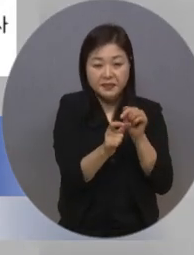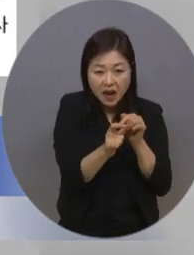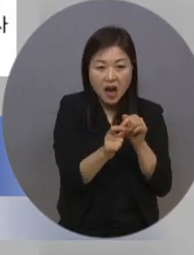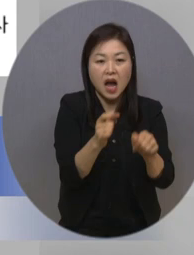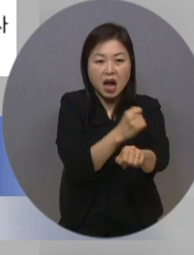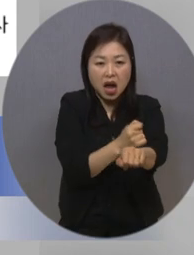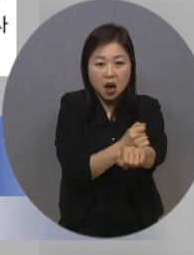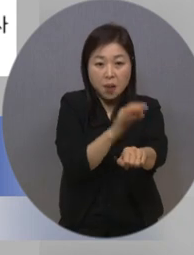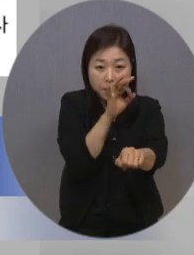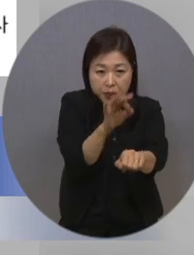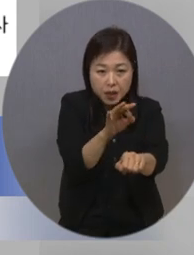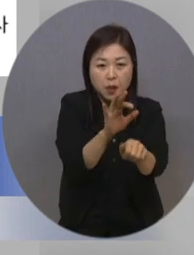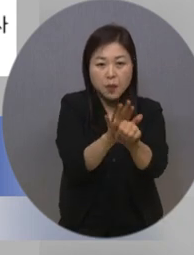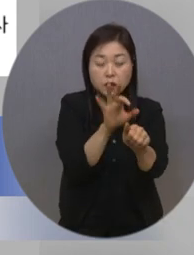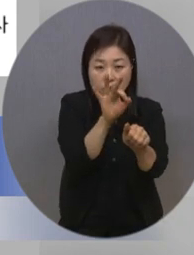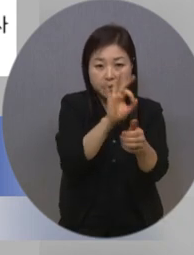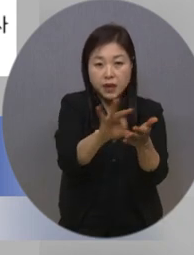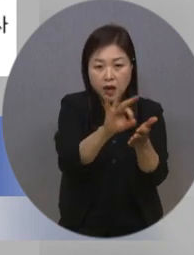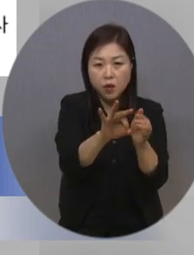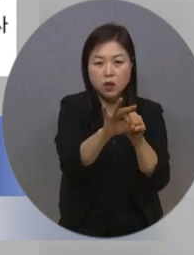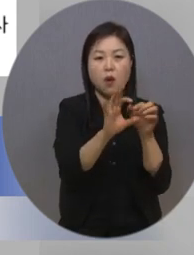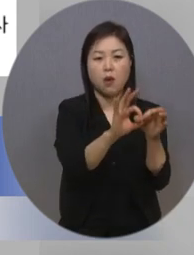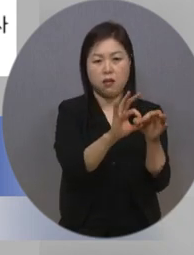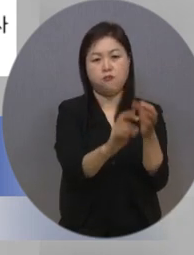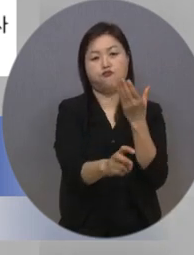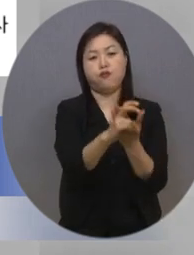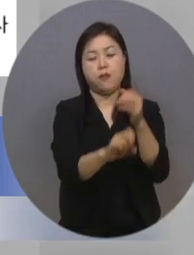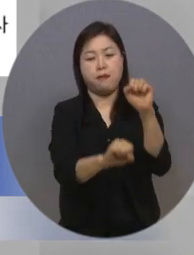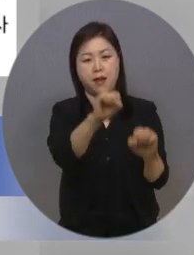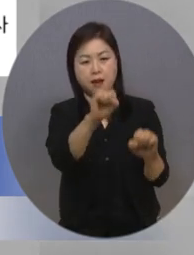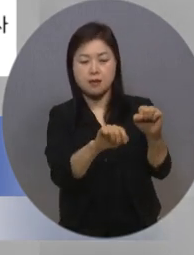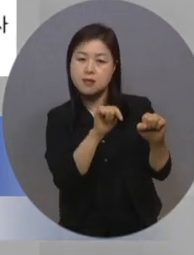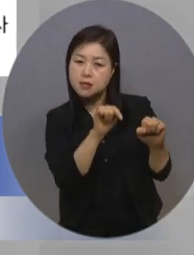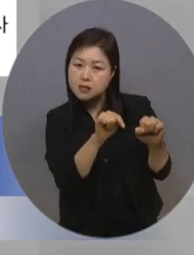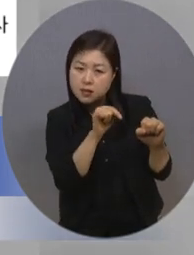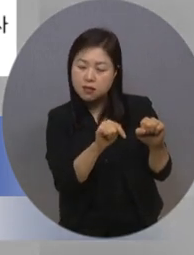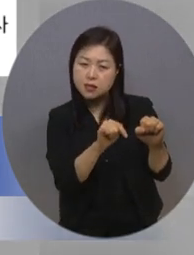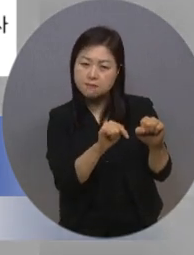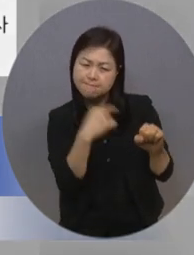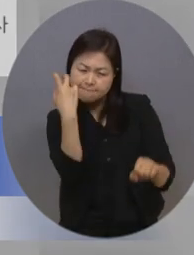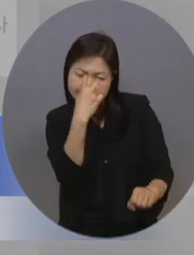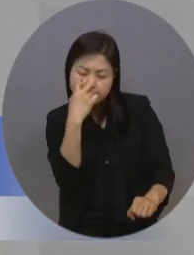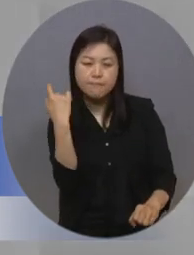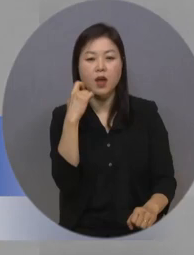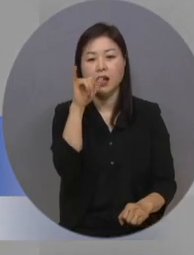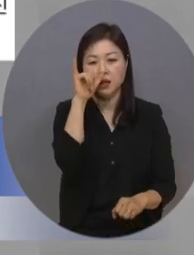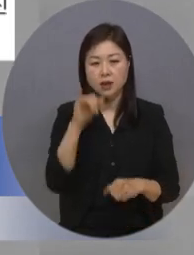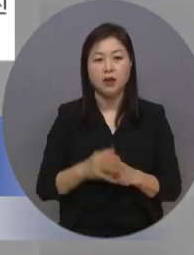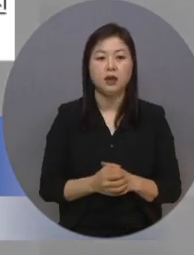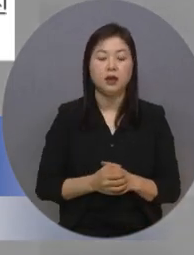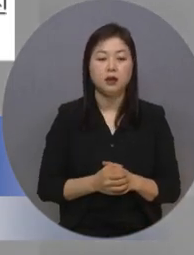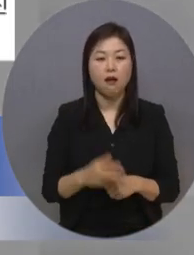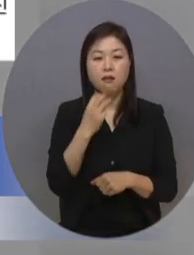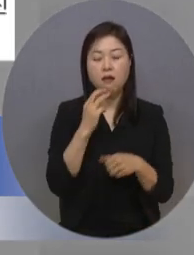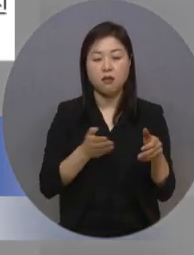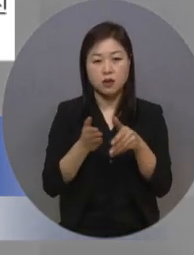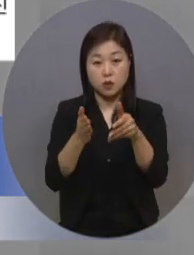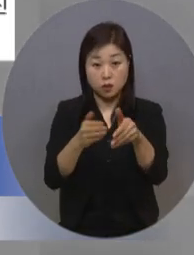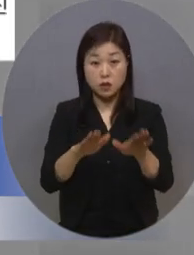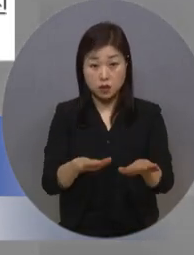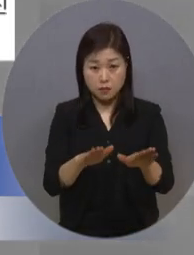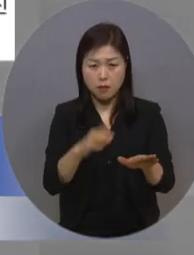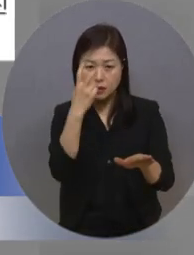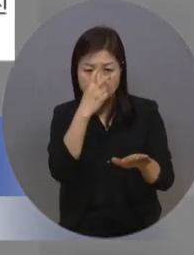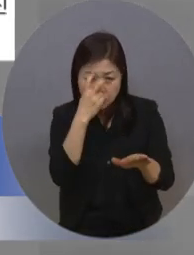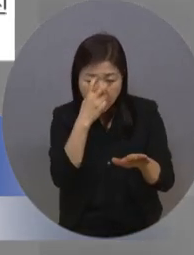등 사회복지 보조금과 관련된 불법 행위에 대해 집중 수사를 실시합니다. 또한 경기도는 근본